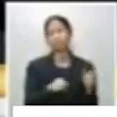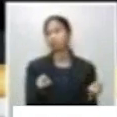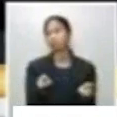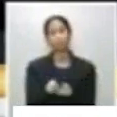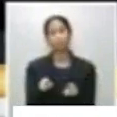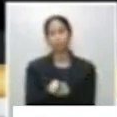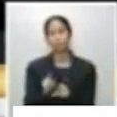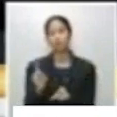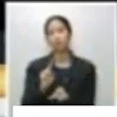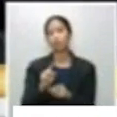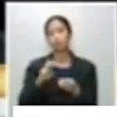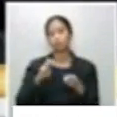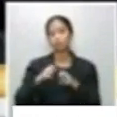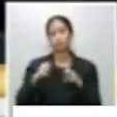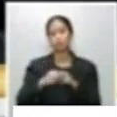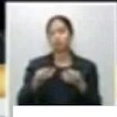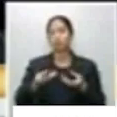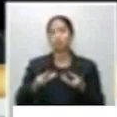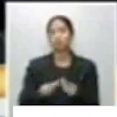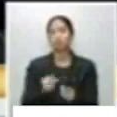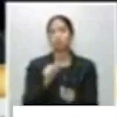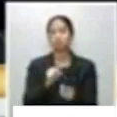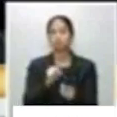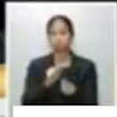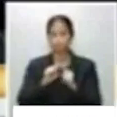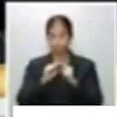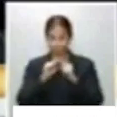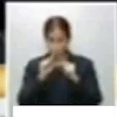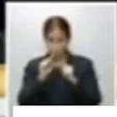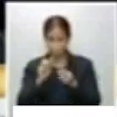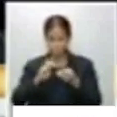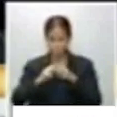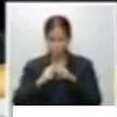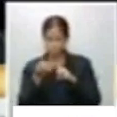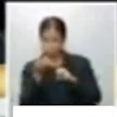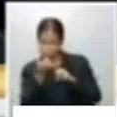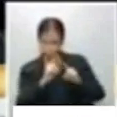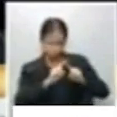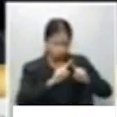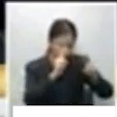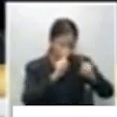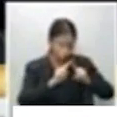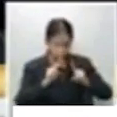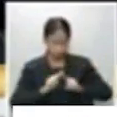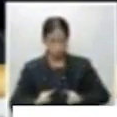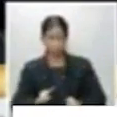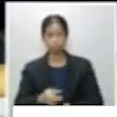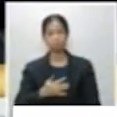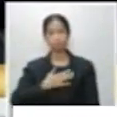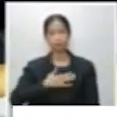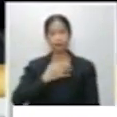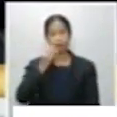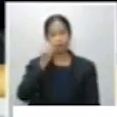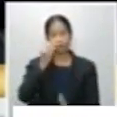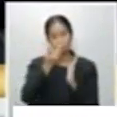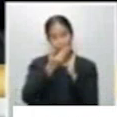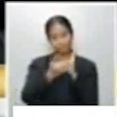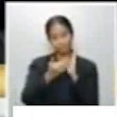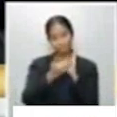ำกินเพียงแต่ปัญหาบางอย่างอาจจะแตกต่างกันบ้านผมสกลนครอีสานเห